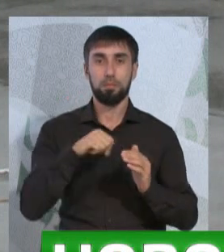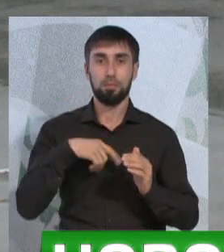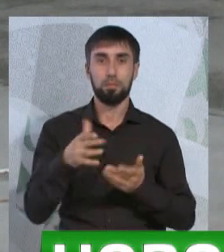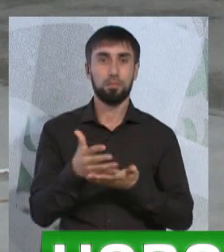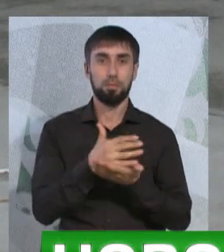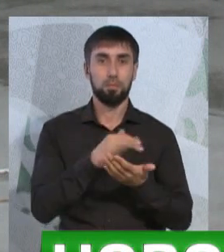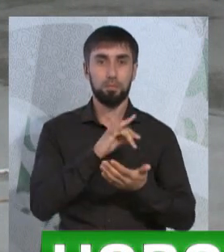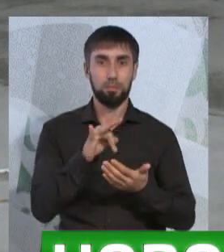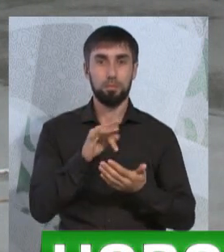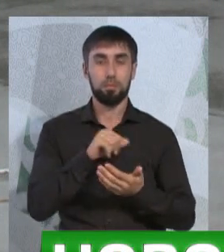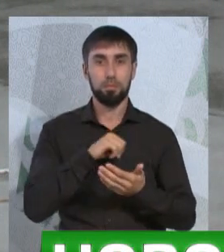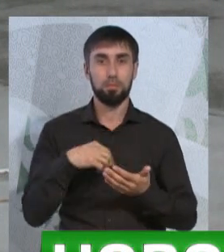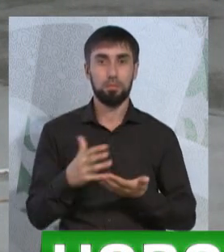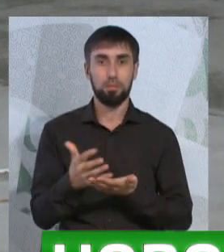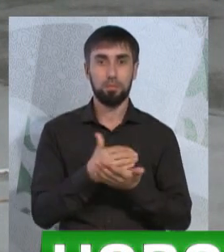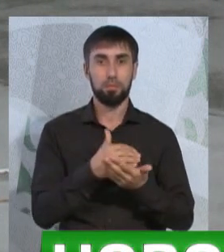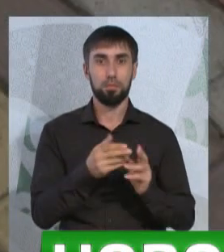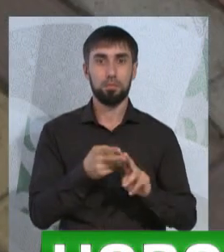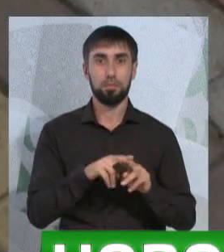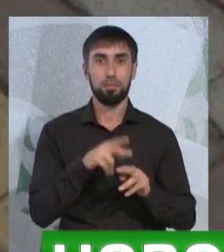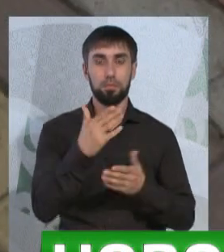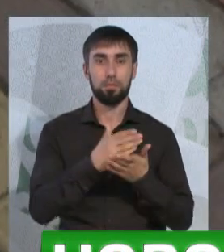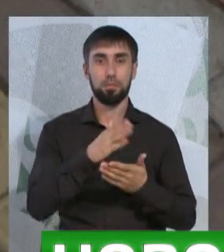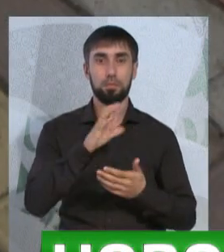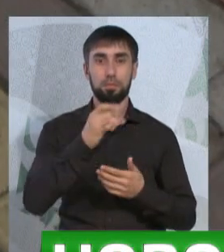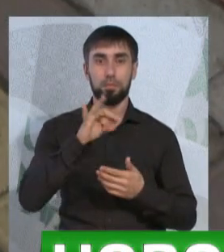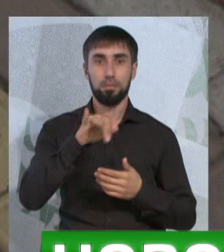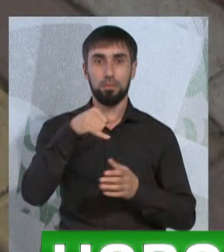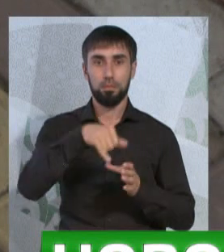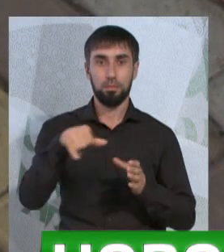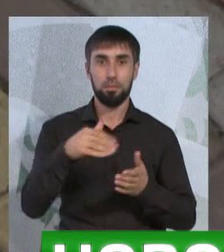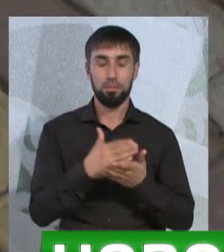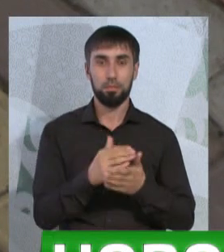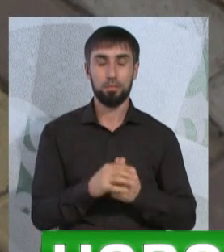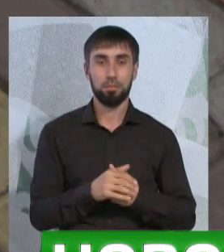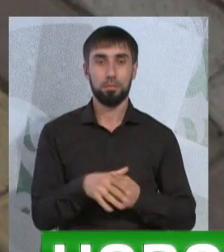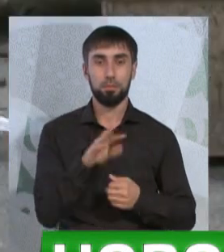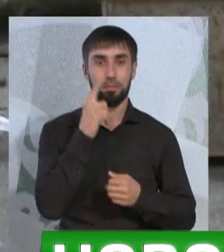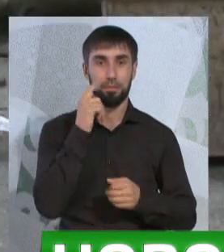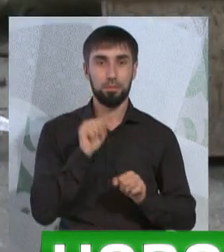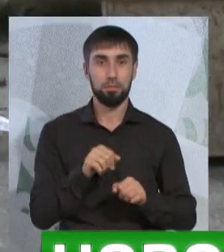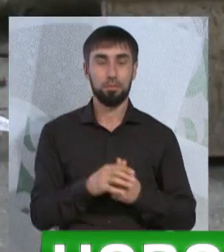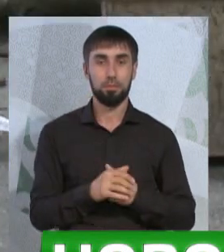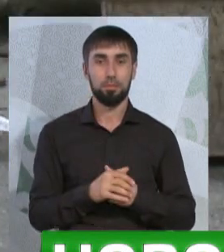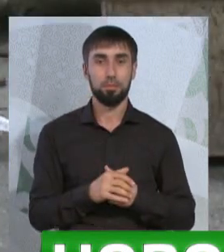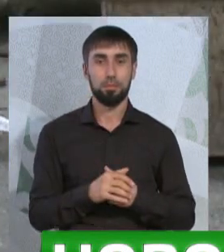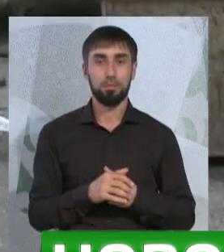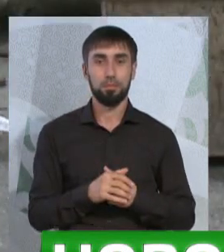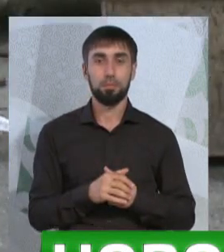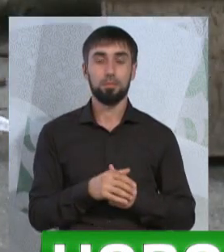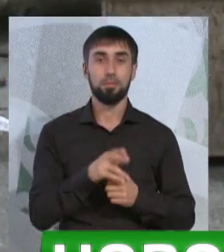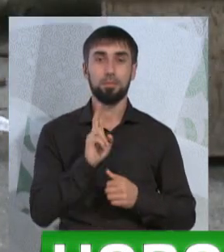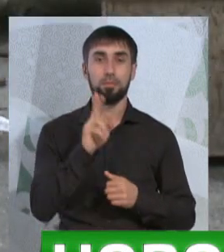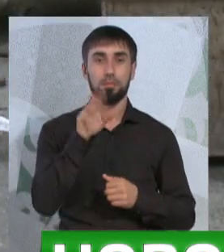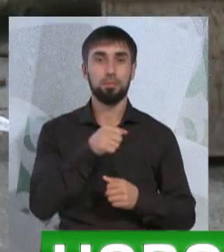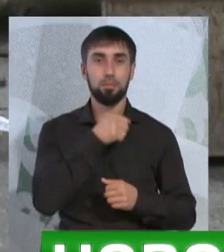собирают мусор, сами убирают. Импровизированные мусорные ведра стоят, вы, наверное, видели тоже. Похоже, некоторых взрослых